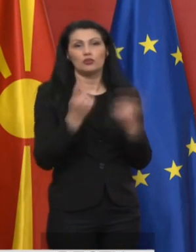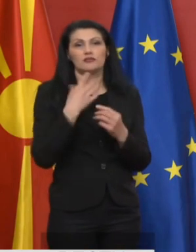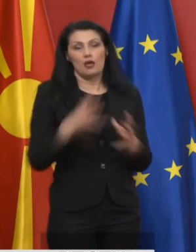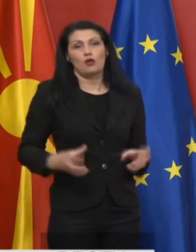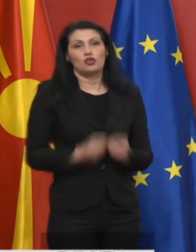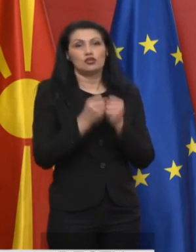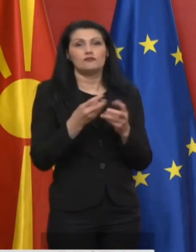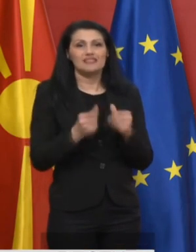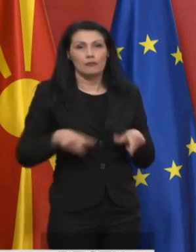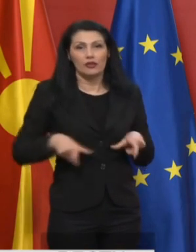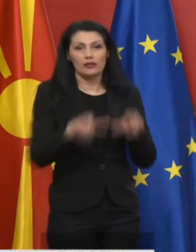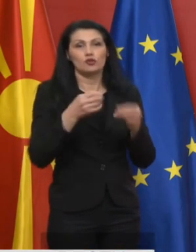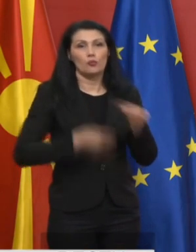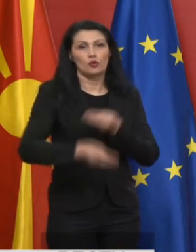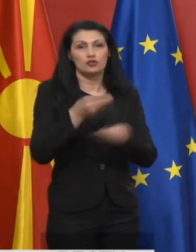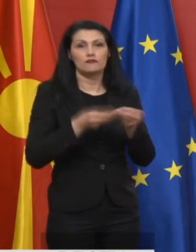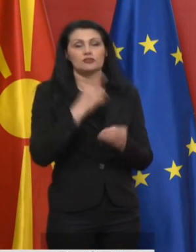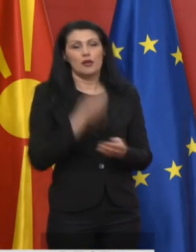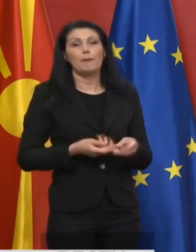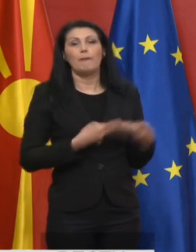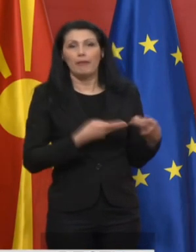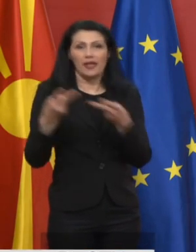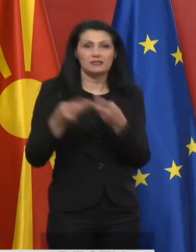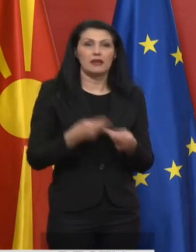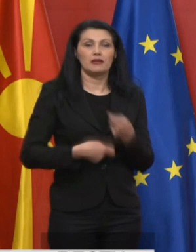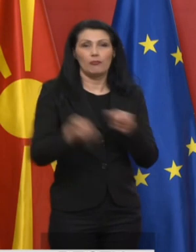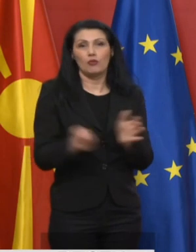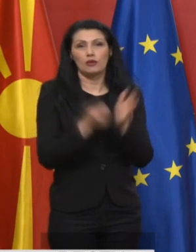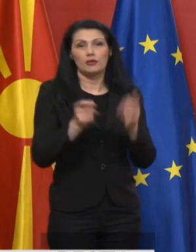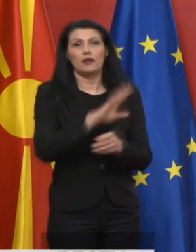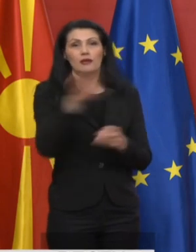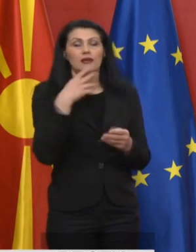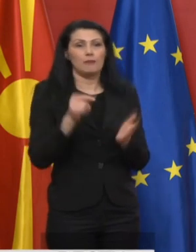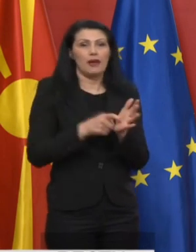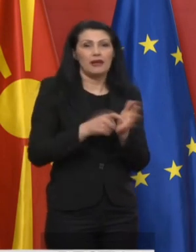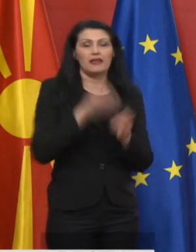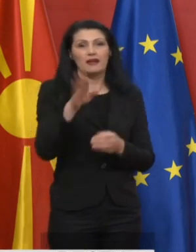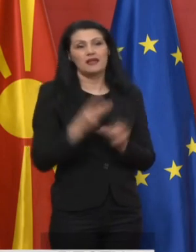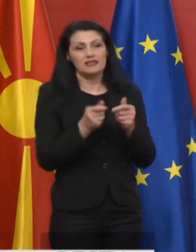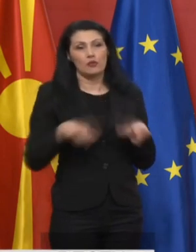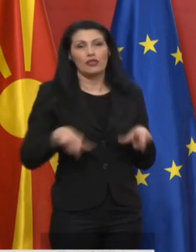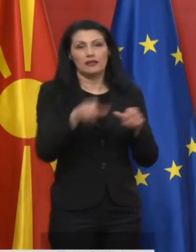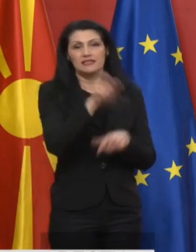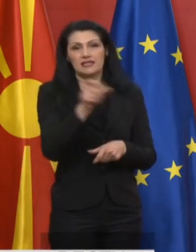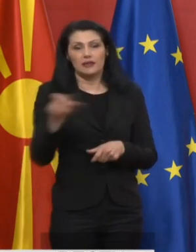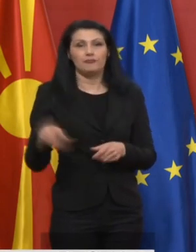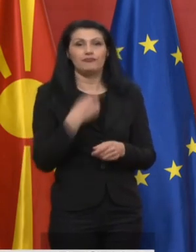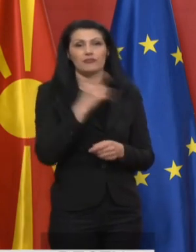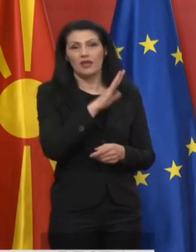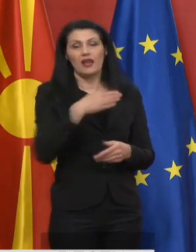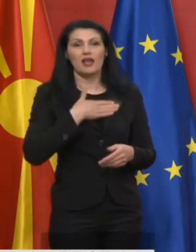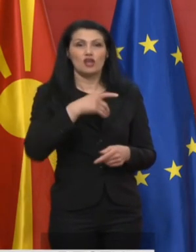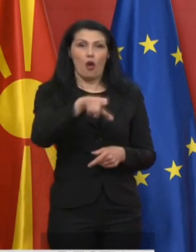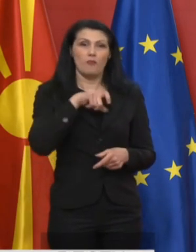одржливо земјоделско производство, пласман и ќе одговори на барањата на земјоделците. Нашата